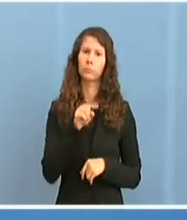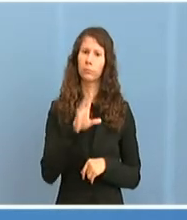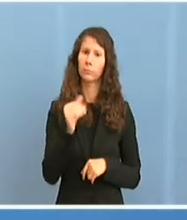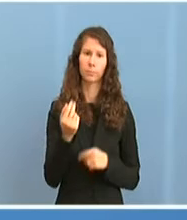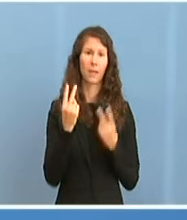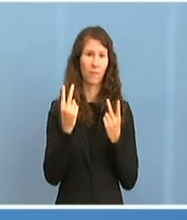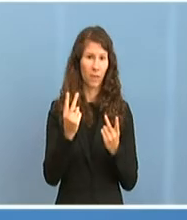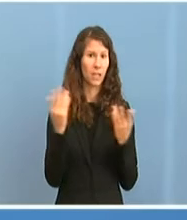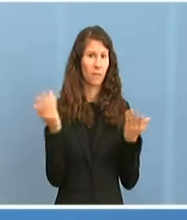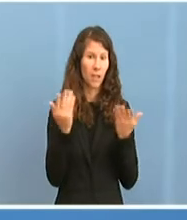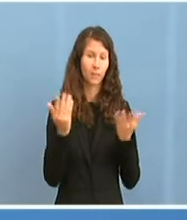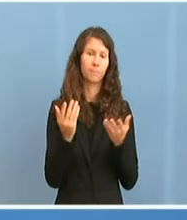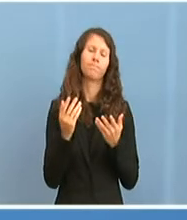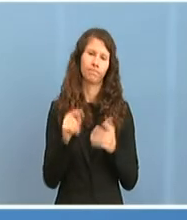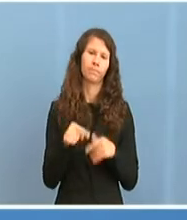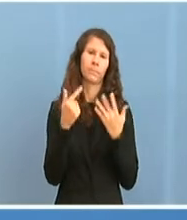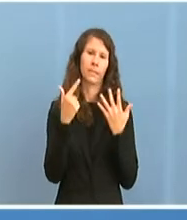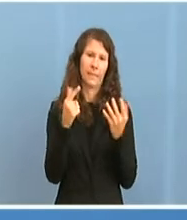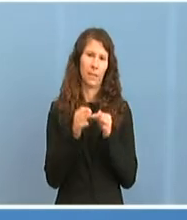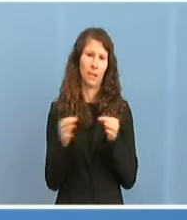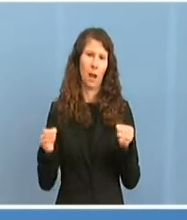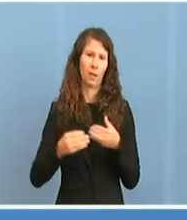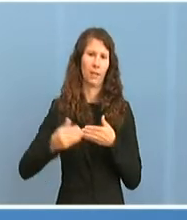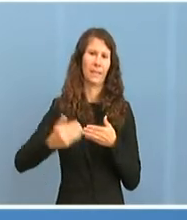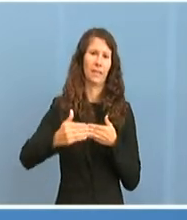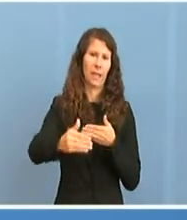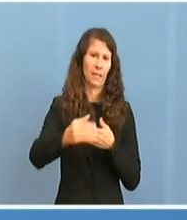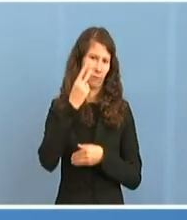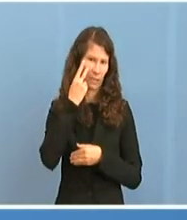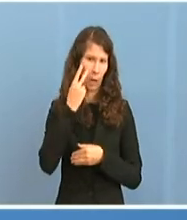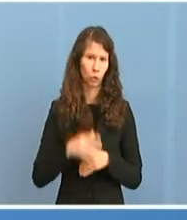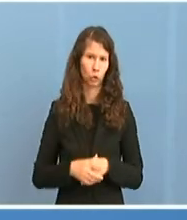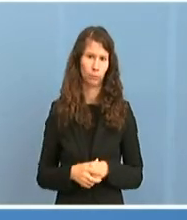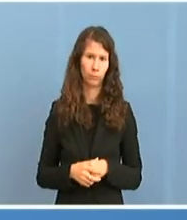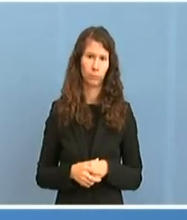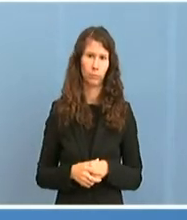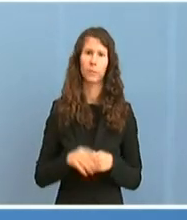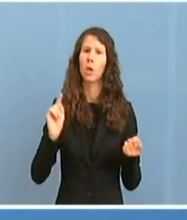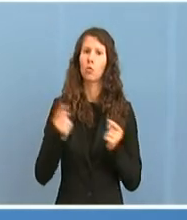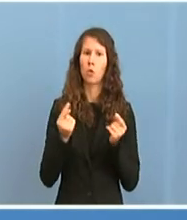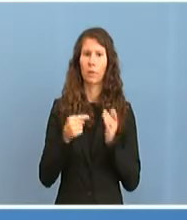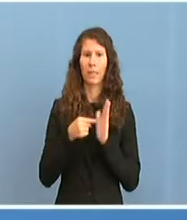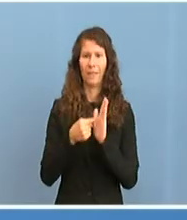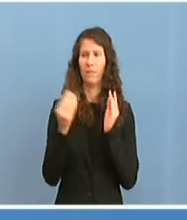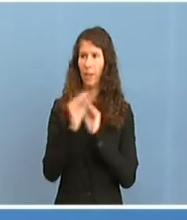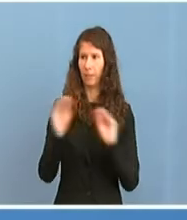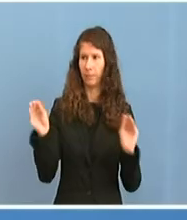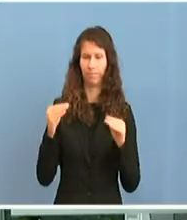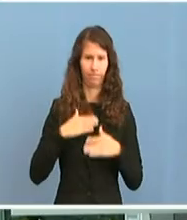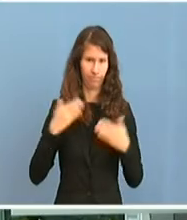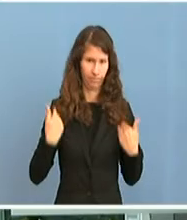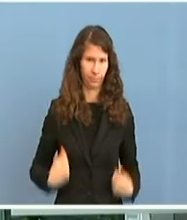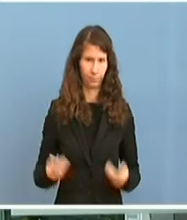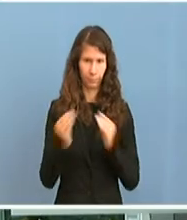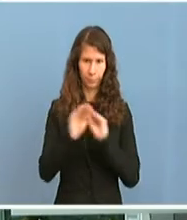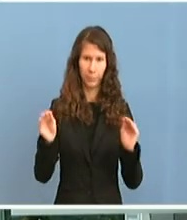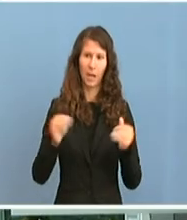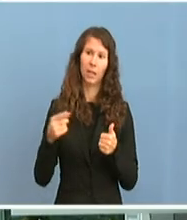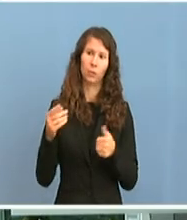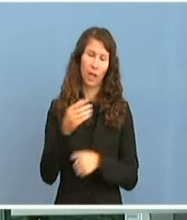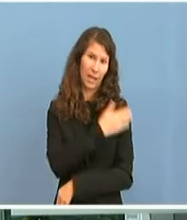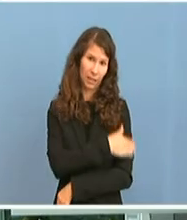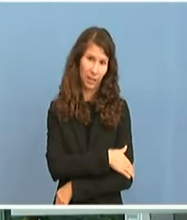eben, wie gesagt, die 7-Tages-Inzidenz. Jetzt kurz ein paar Hinweise meinerseits. Zum einen wurde mir mitgeteilt, dass nicht